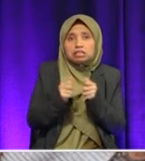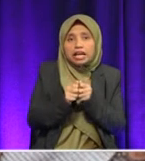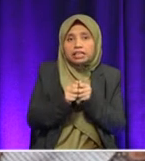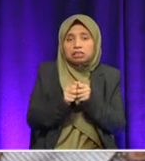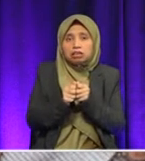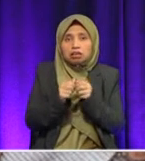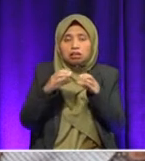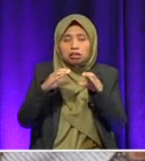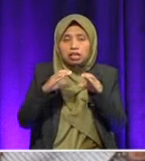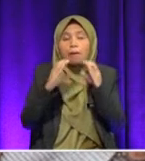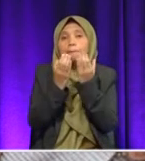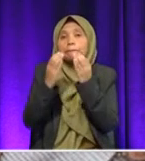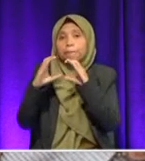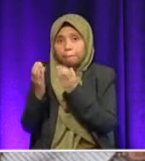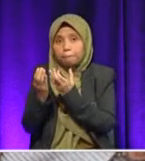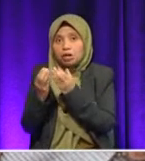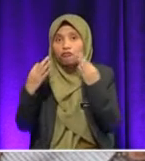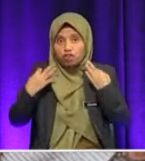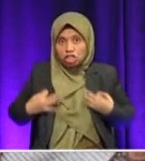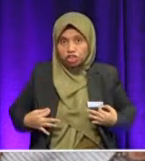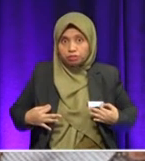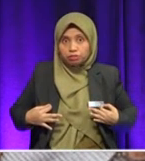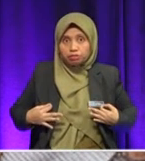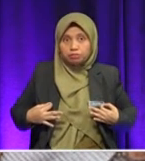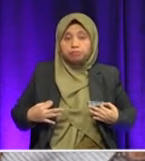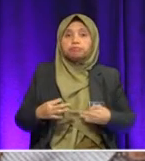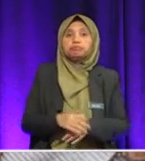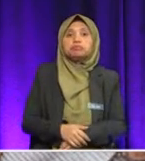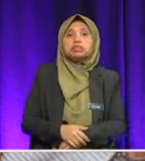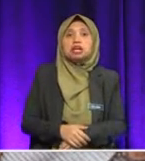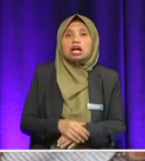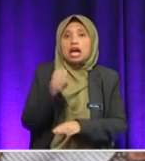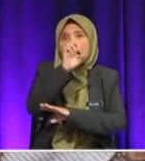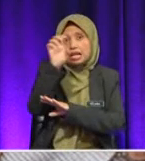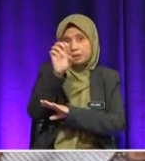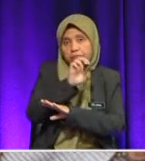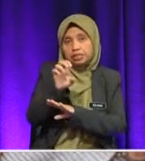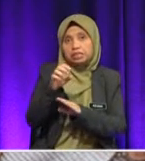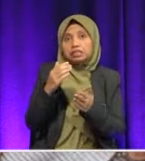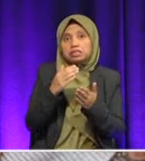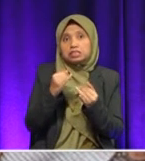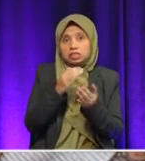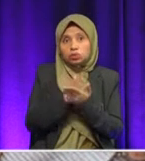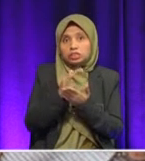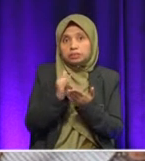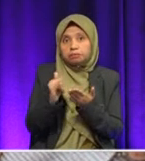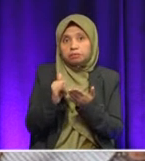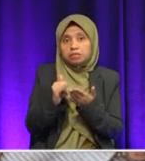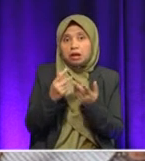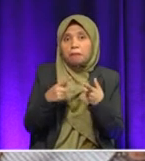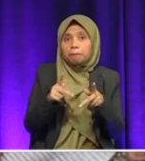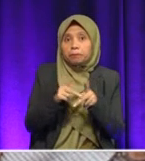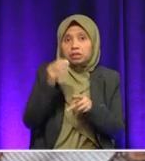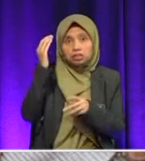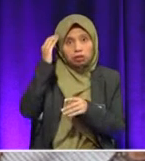kategori fashion tadinya kemudian oke yang nih sebut tadi edimon dan prinsip dalam seni Reka fashion perlu kita